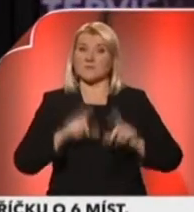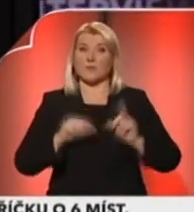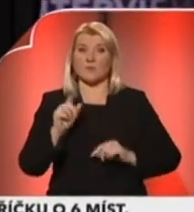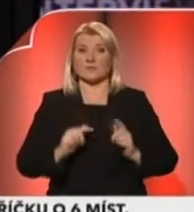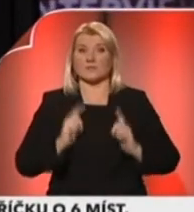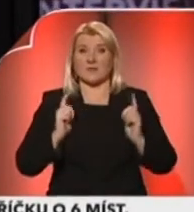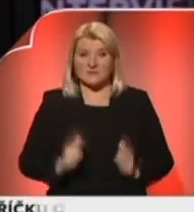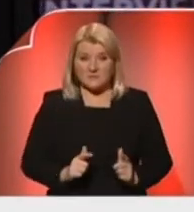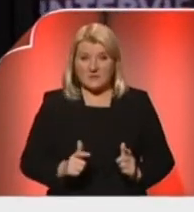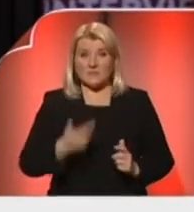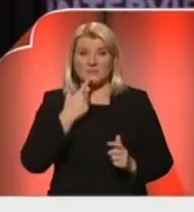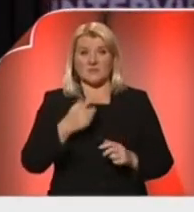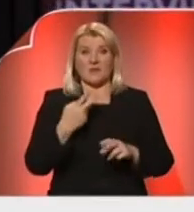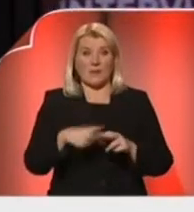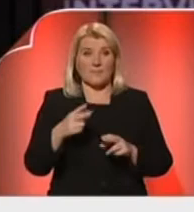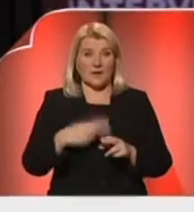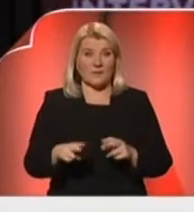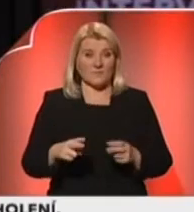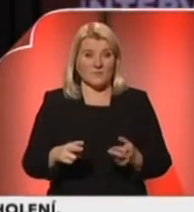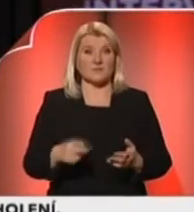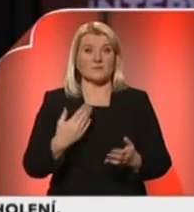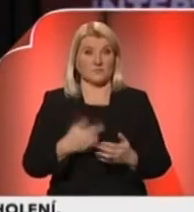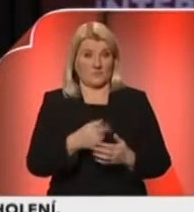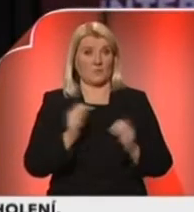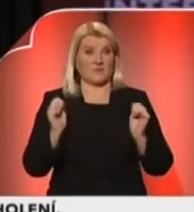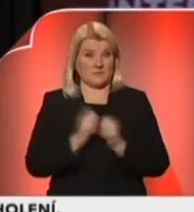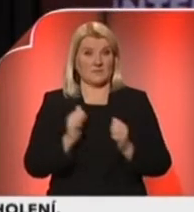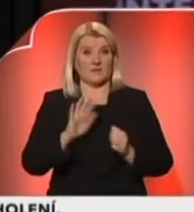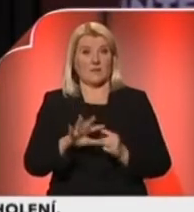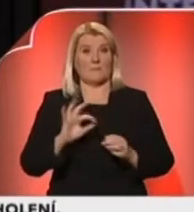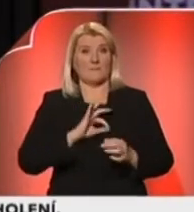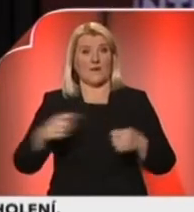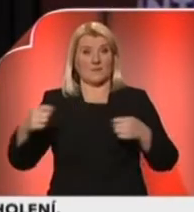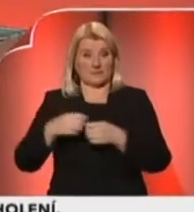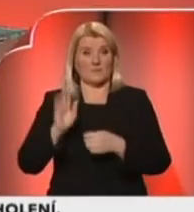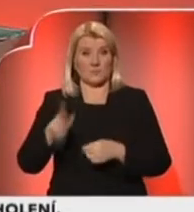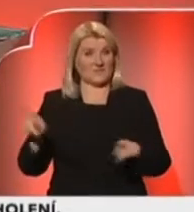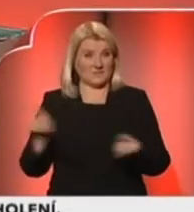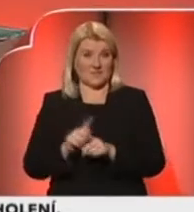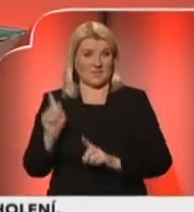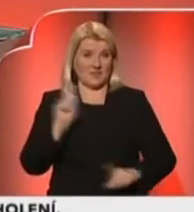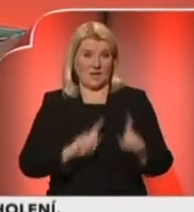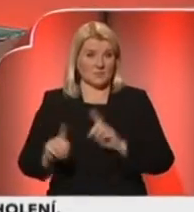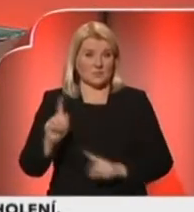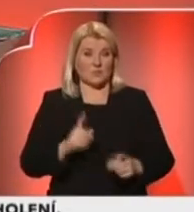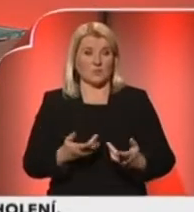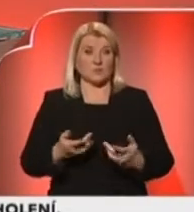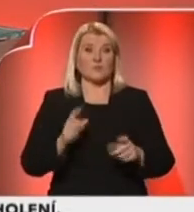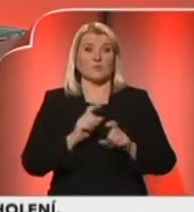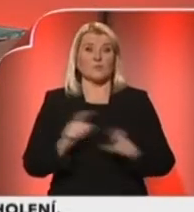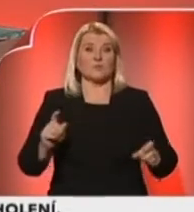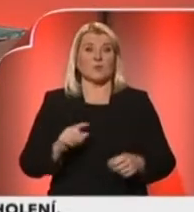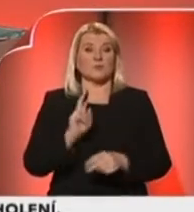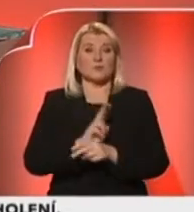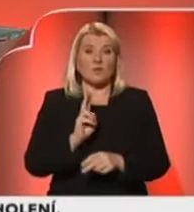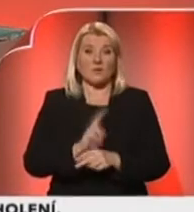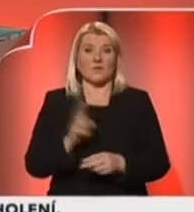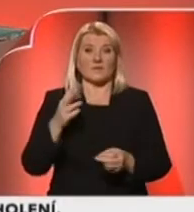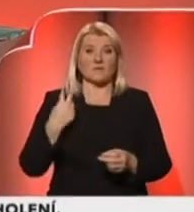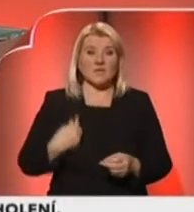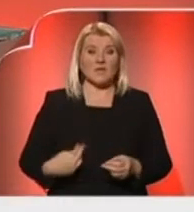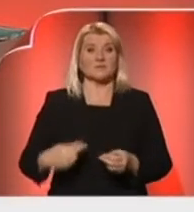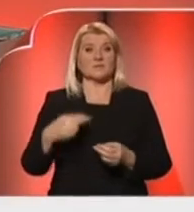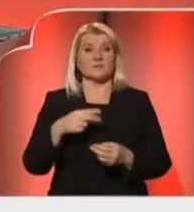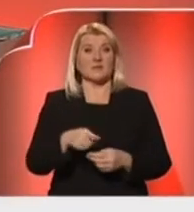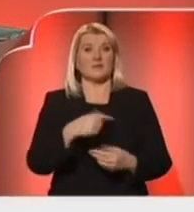zadlužování zastavit, že s tím chcete něco udělat. Jste si jistý, že vaši partneři budou mít stejný názor, když dohled nad financemi, hospodařením a kontrolou